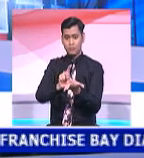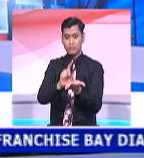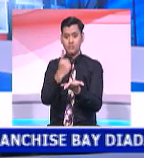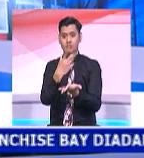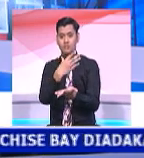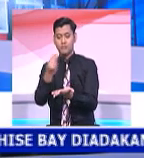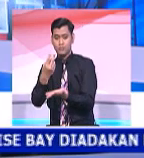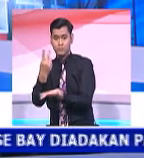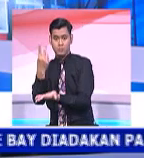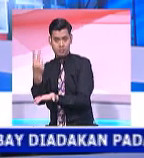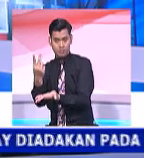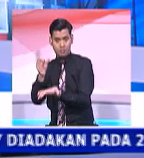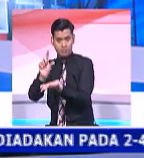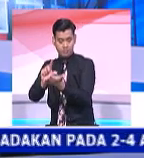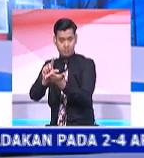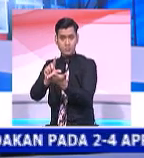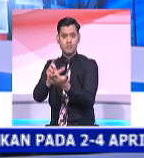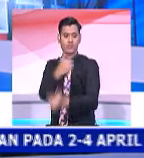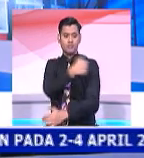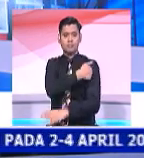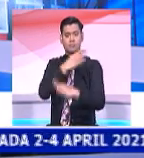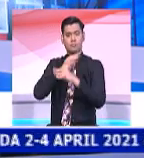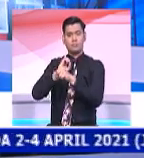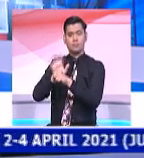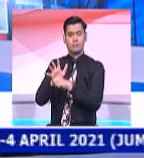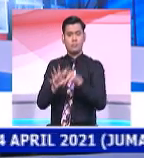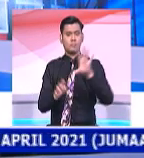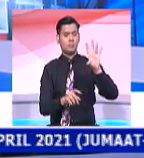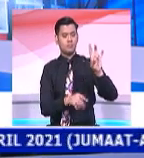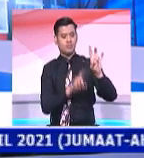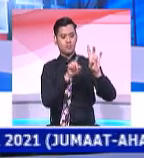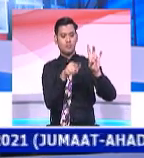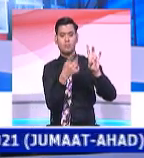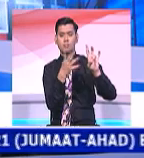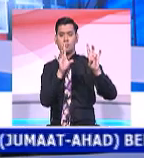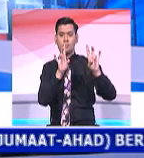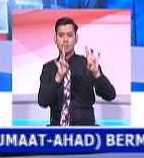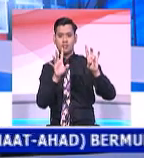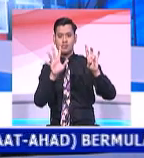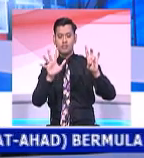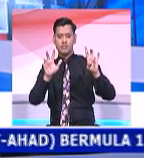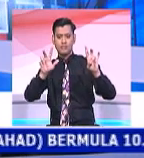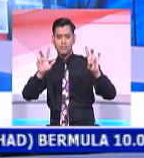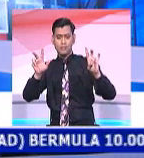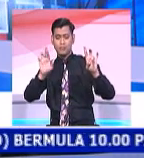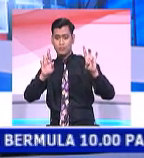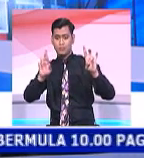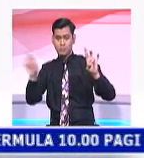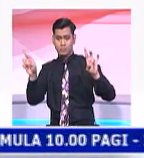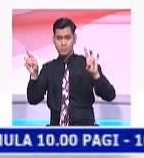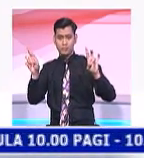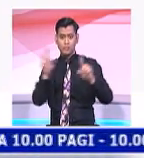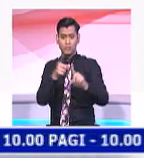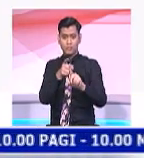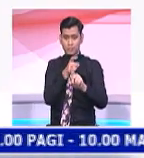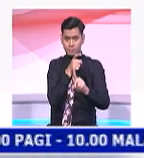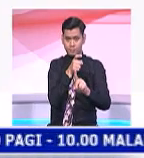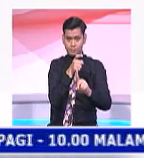besar guru-guru katakanlah kena kuarantin. Maka sekolah tidak boleh beroperasi dengan